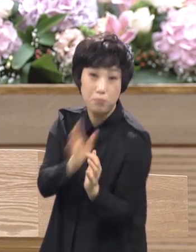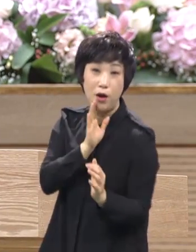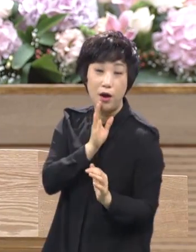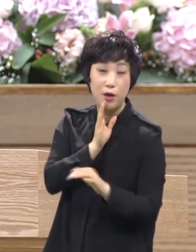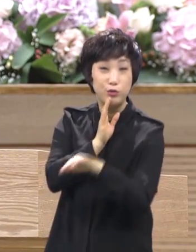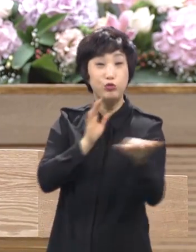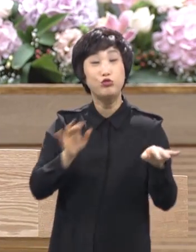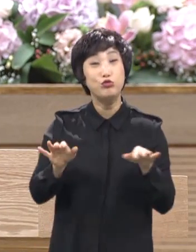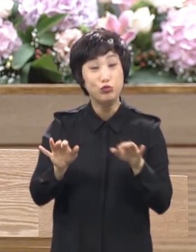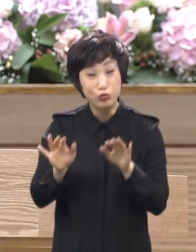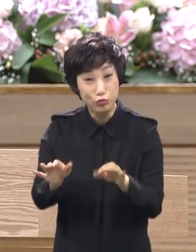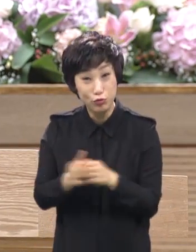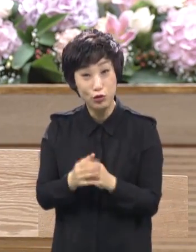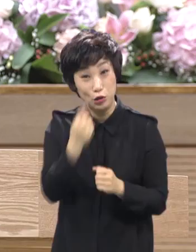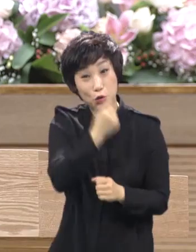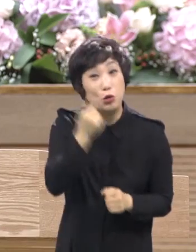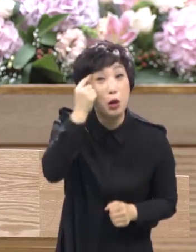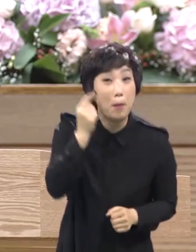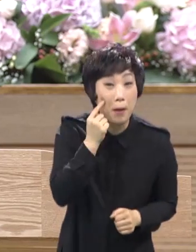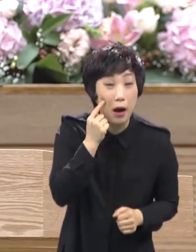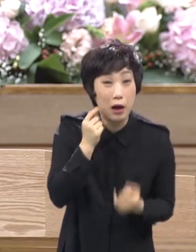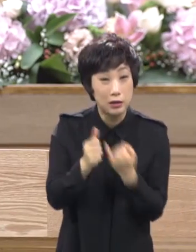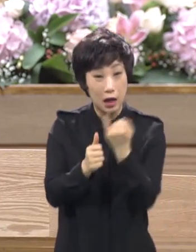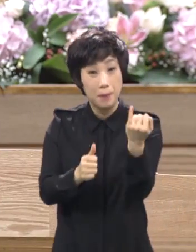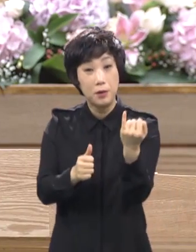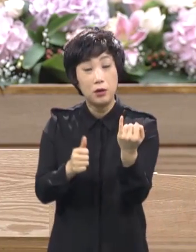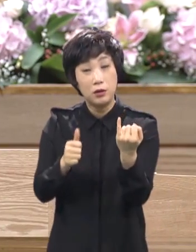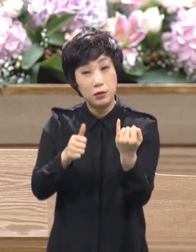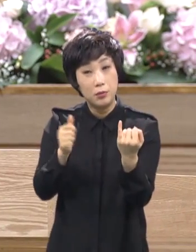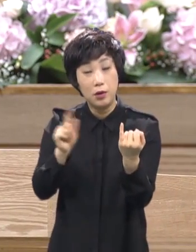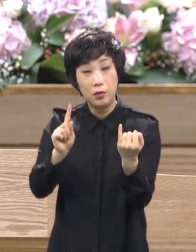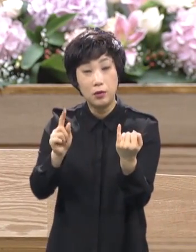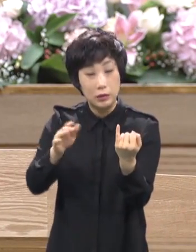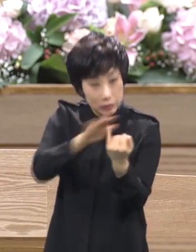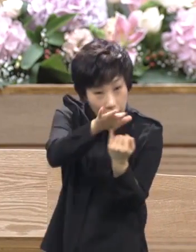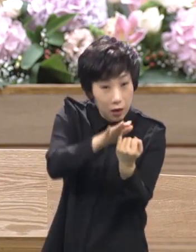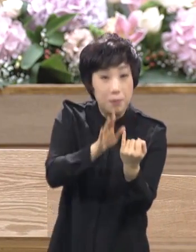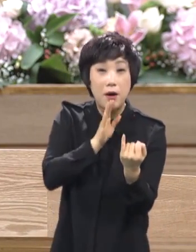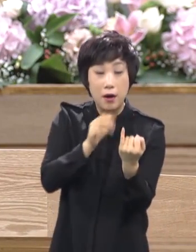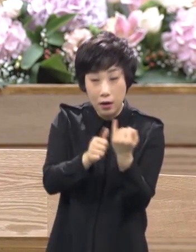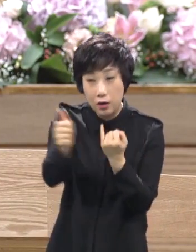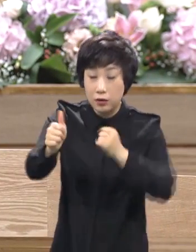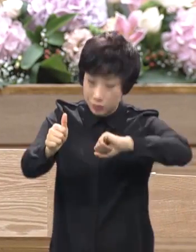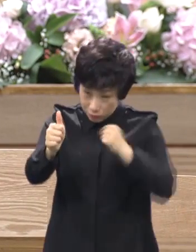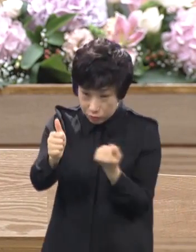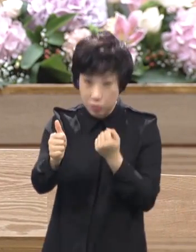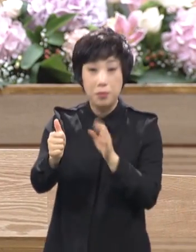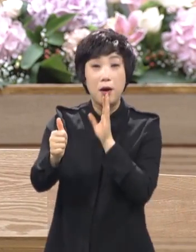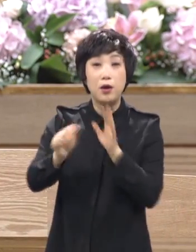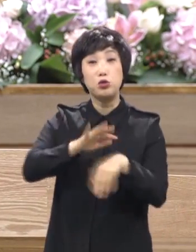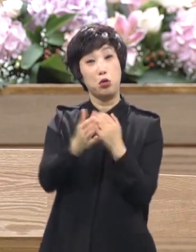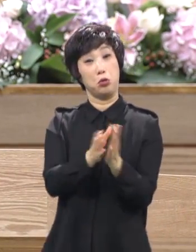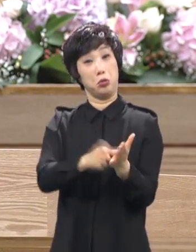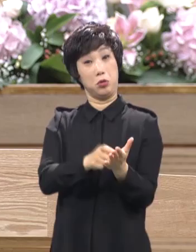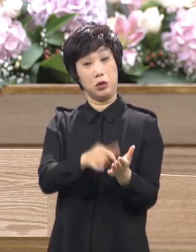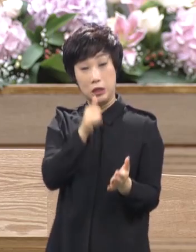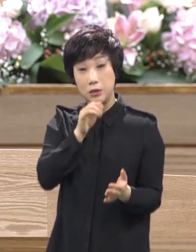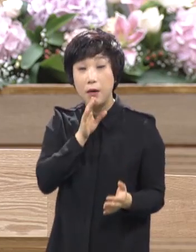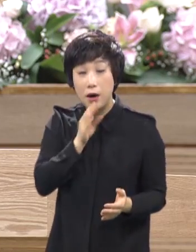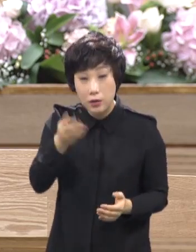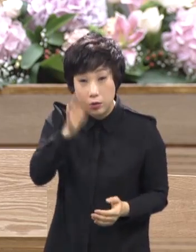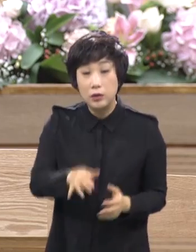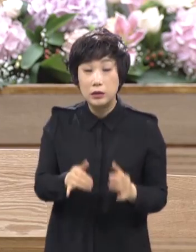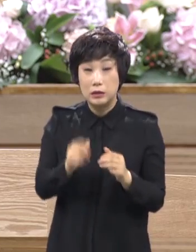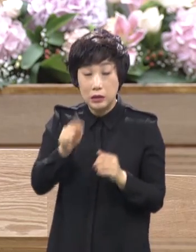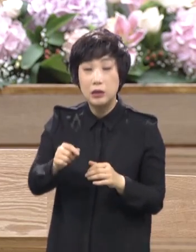우리가 이치적으로 봐서는 남편이 아내를 사랑해야 되고 아내가 남편에게 복종하도록 성경이 만들었다면 이런 사람이